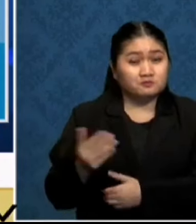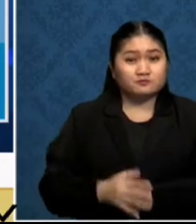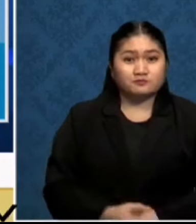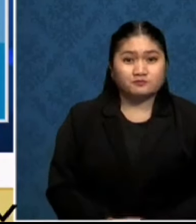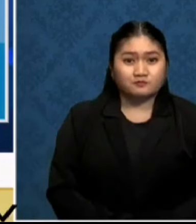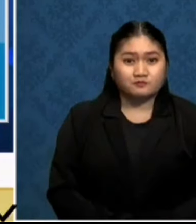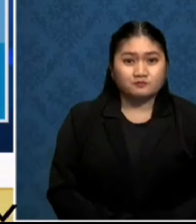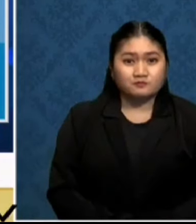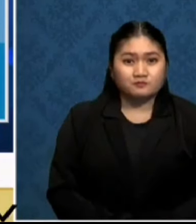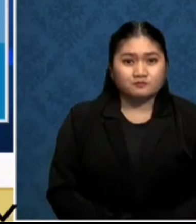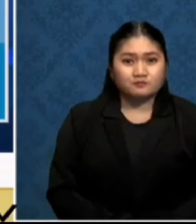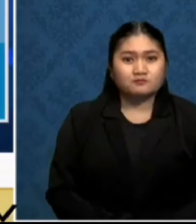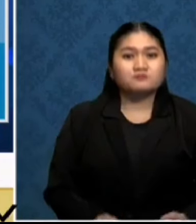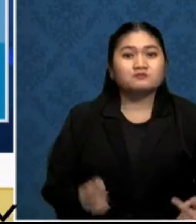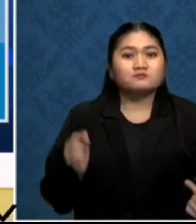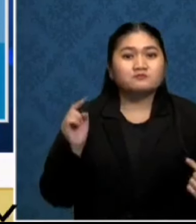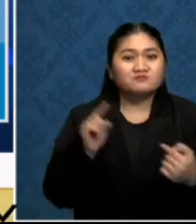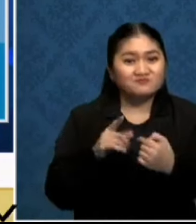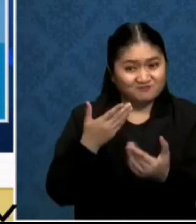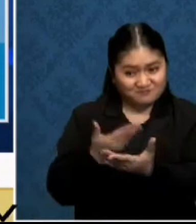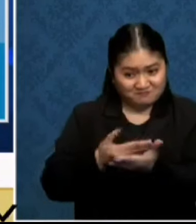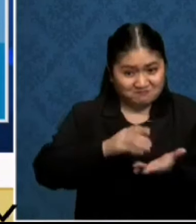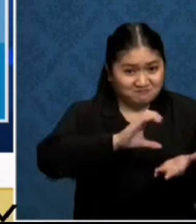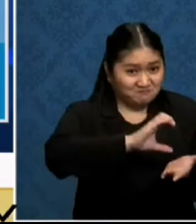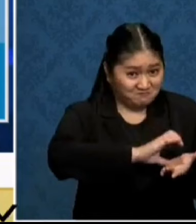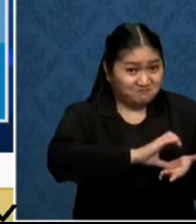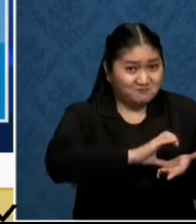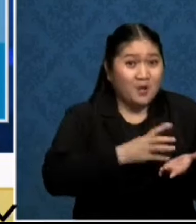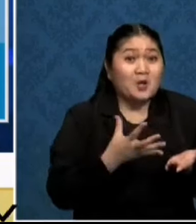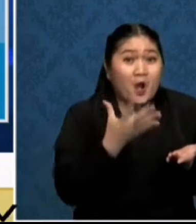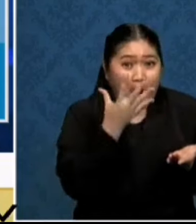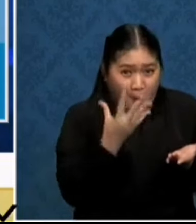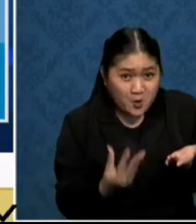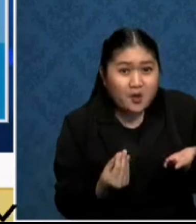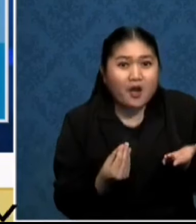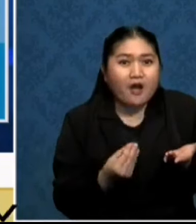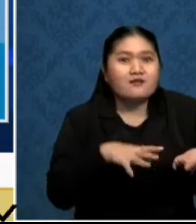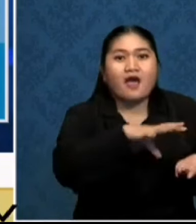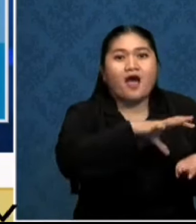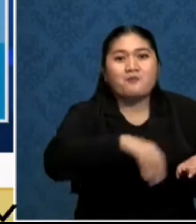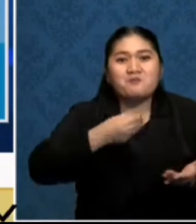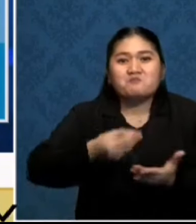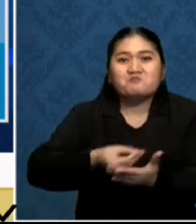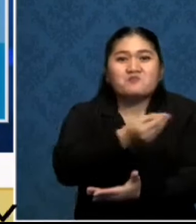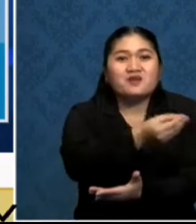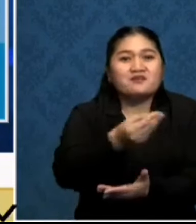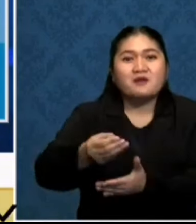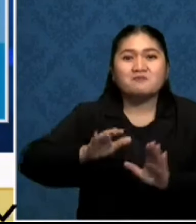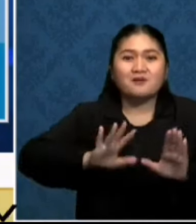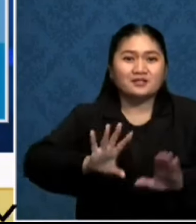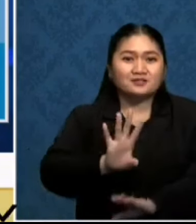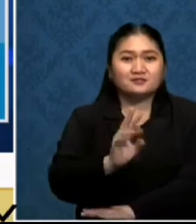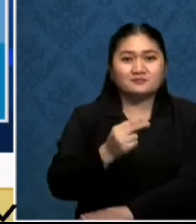ว่างเพื่อให้เงินก้อนนี้จะได้เหลือใช้เอามาแจกสัก 43,000